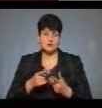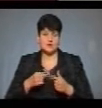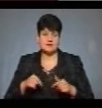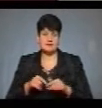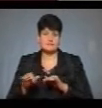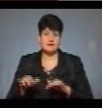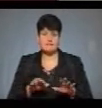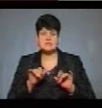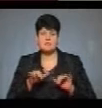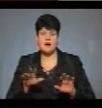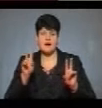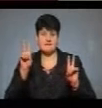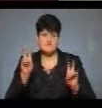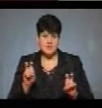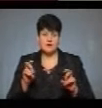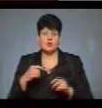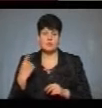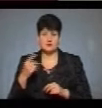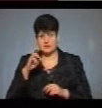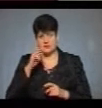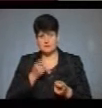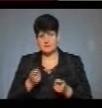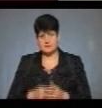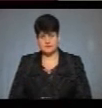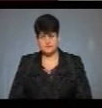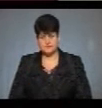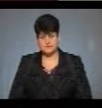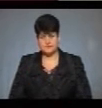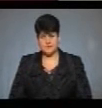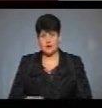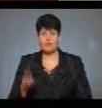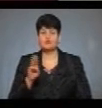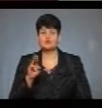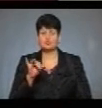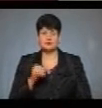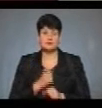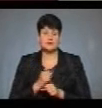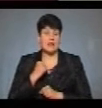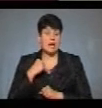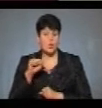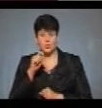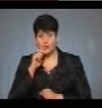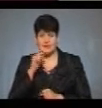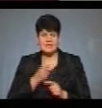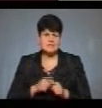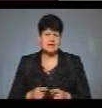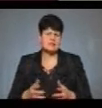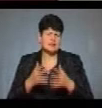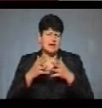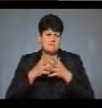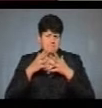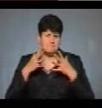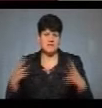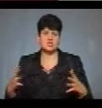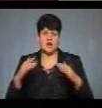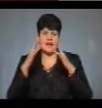організації «Дієва справа» та облдержадміністрації. У Шумську встановили рекорд України. Це найбільша ялинка з круасанів.